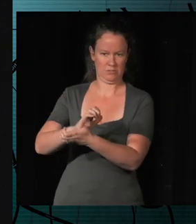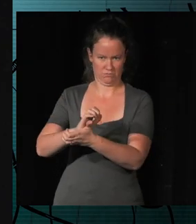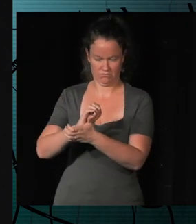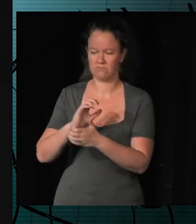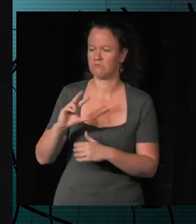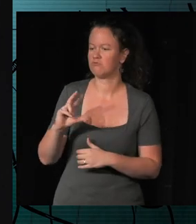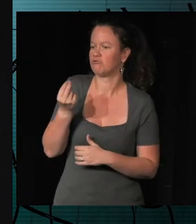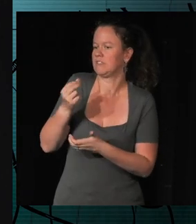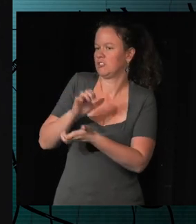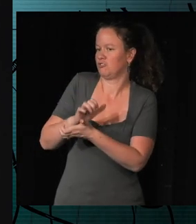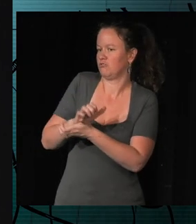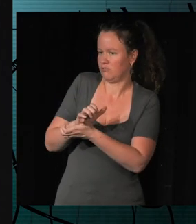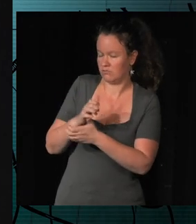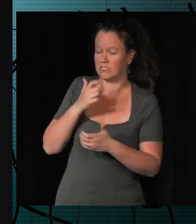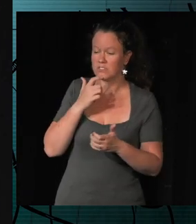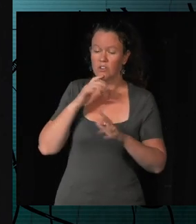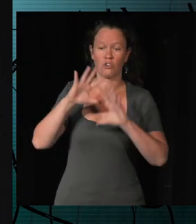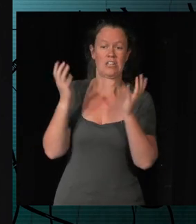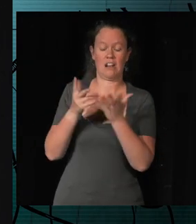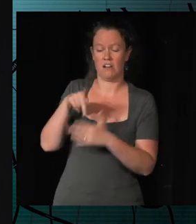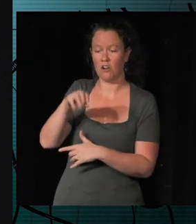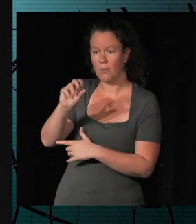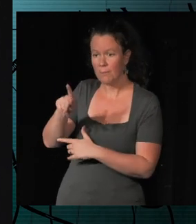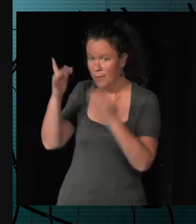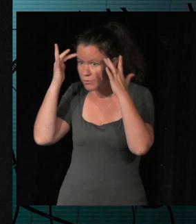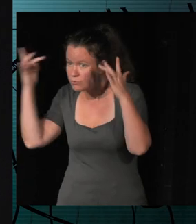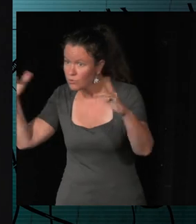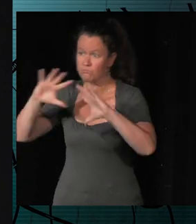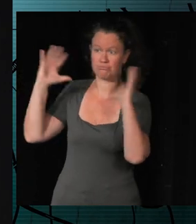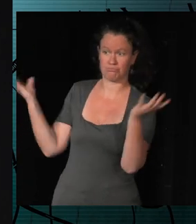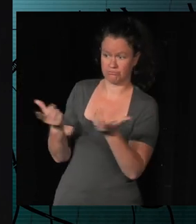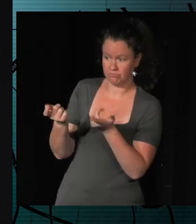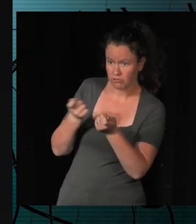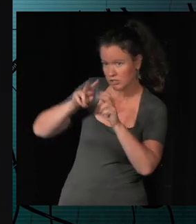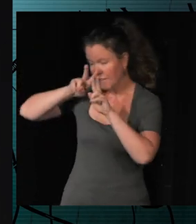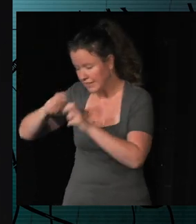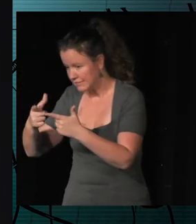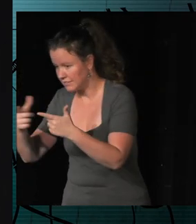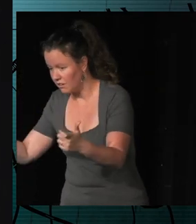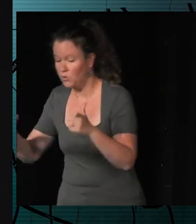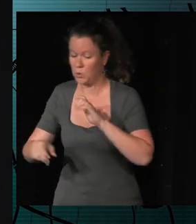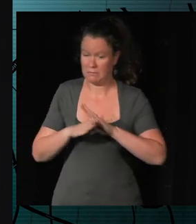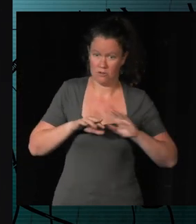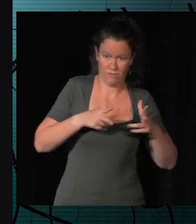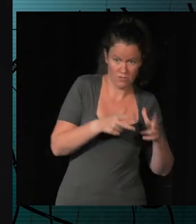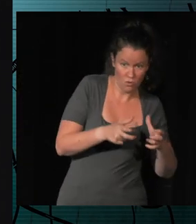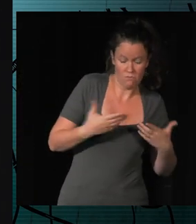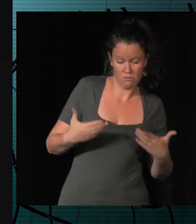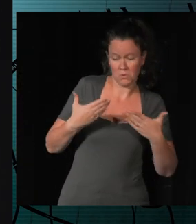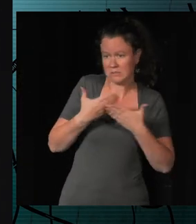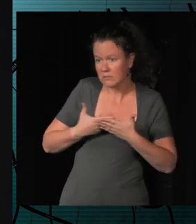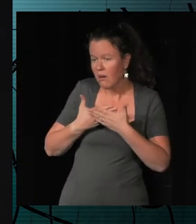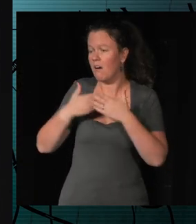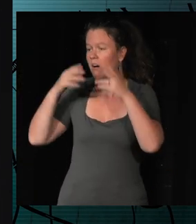l'analyse de la pop culture et précisément d'œuvre de pop culture ça a commencé avec du jeu vidéo maintenant on analyse aussi du cinéma de l'animation du manga ce genre de